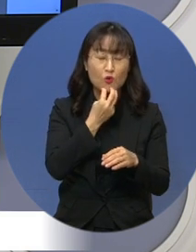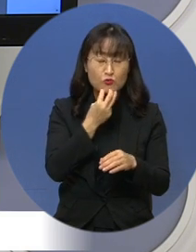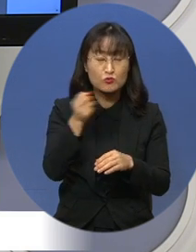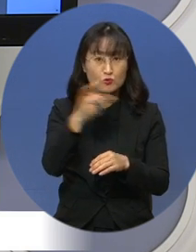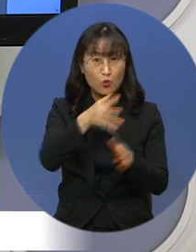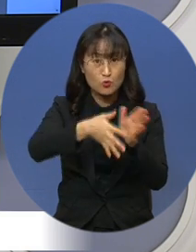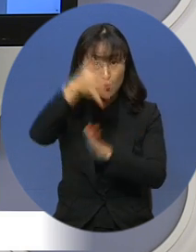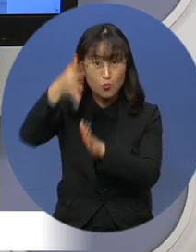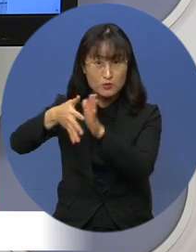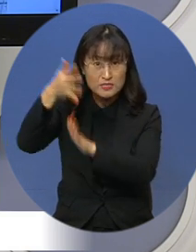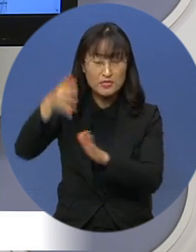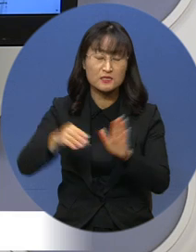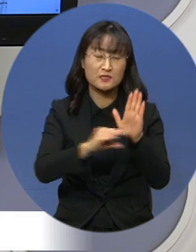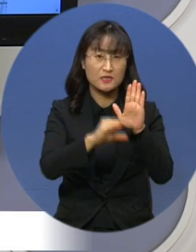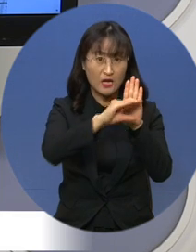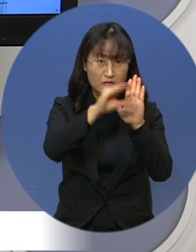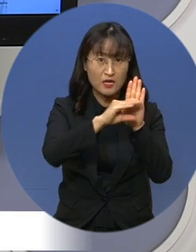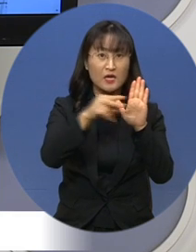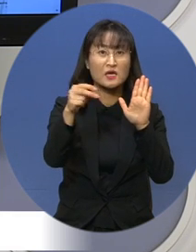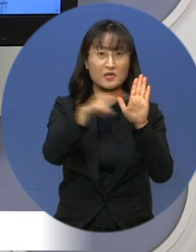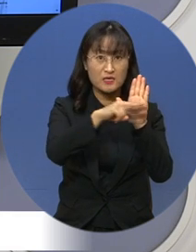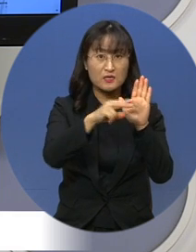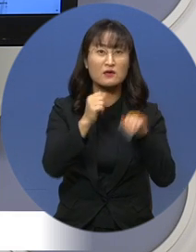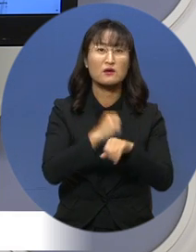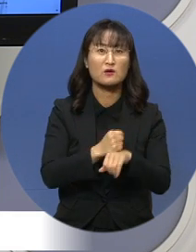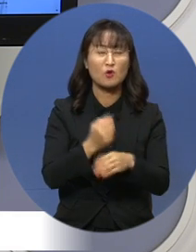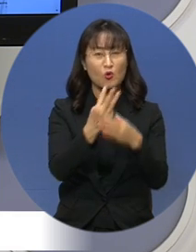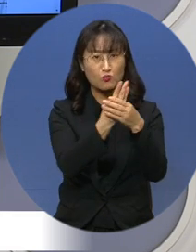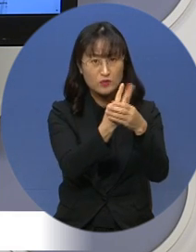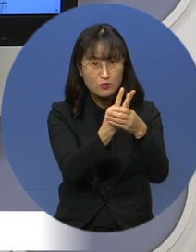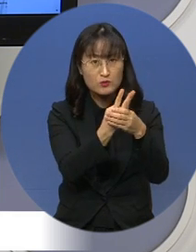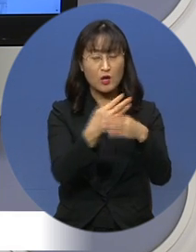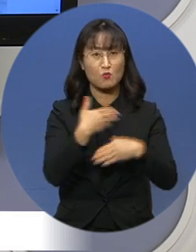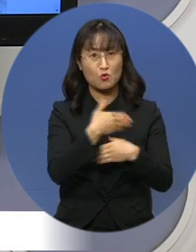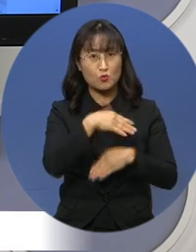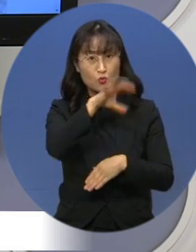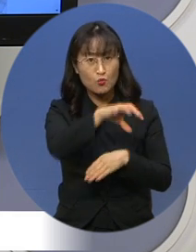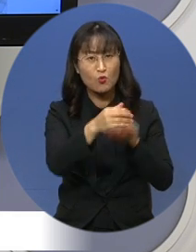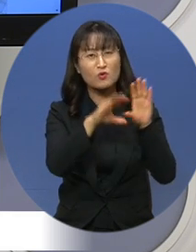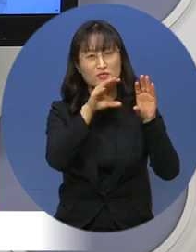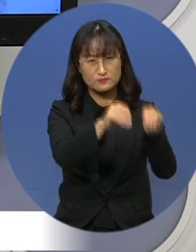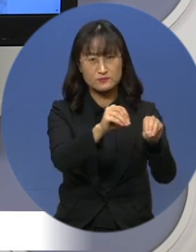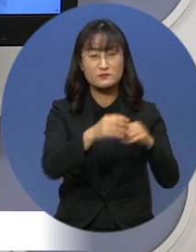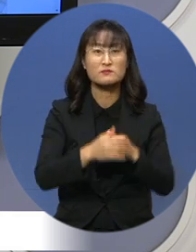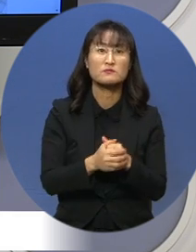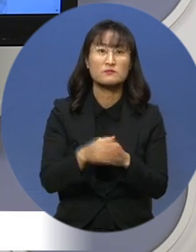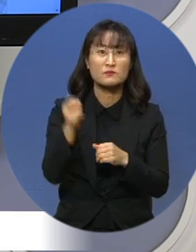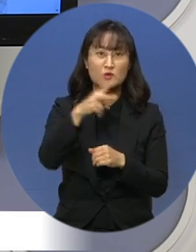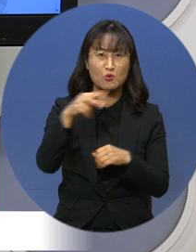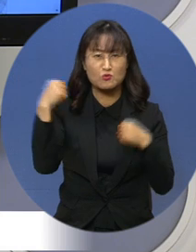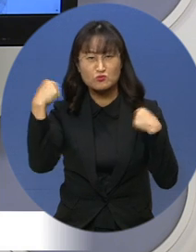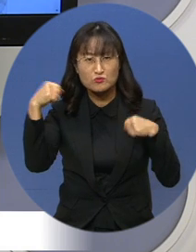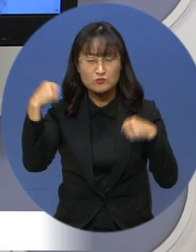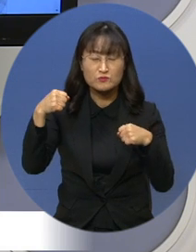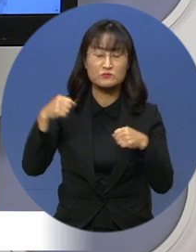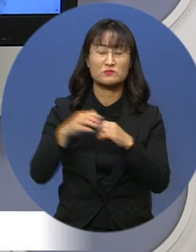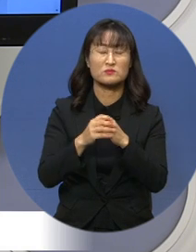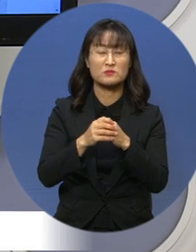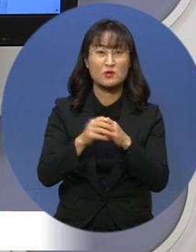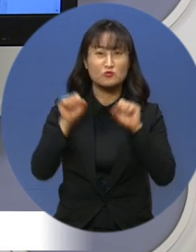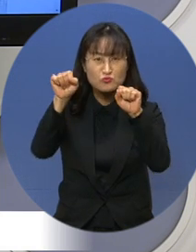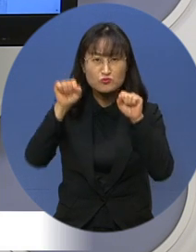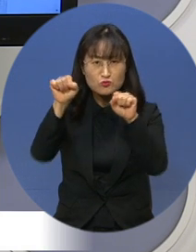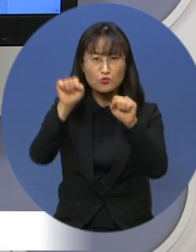집단 감염 발생 위험도가 높은 사우나 와 한증막 시설은 금지하고 줌바 와 스피닝 에어로빅 등